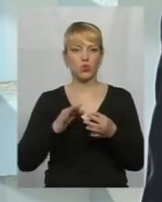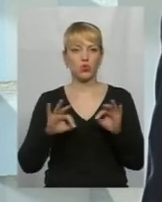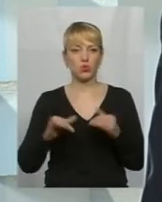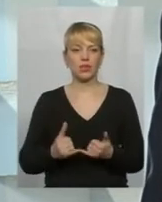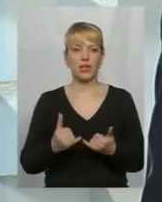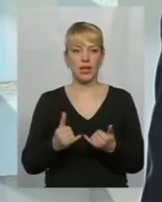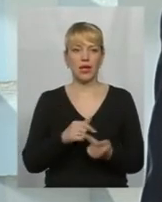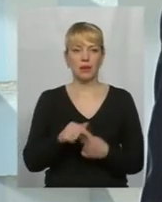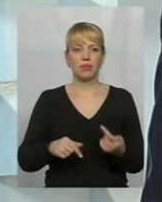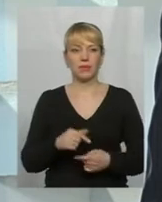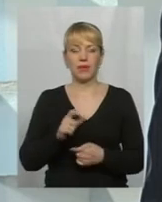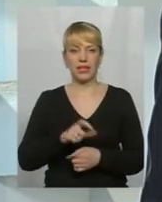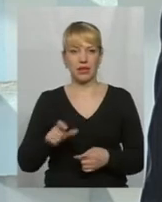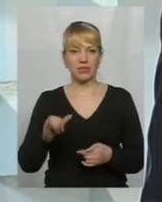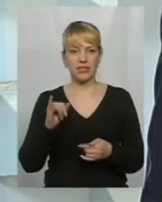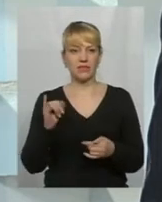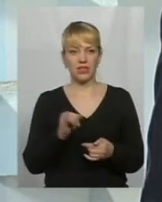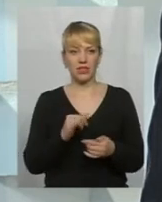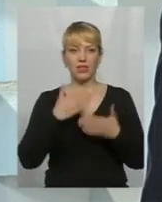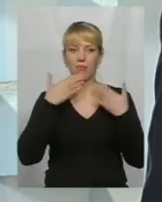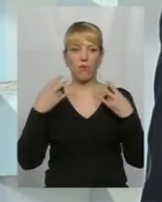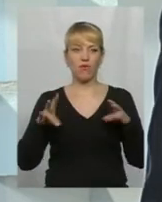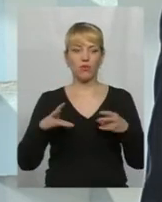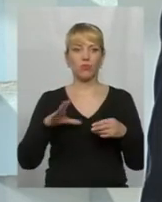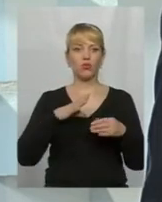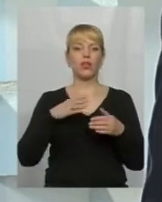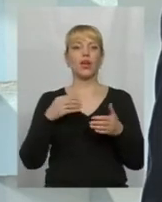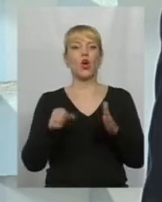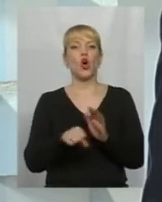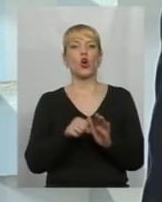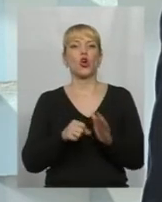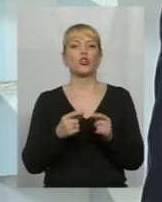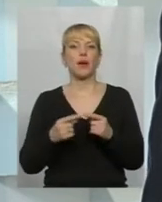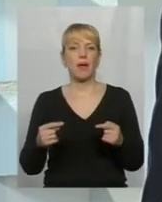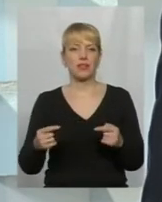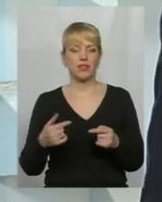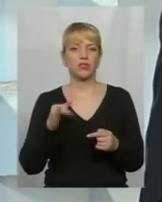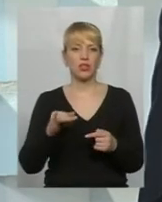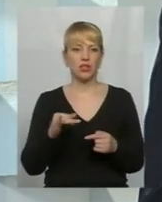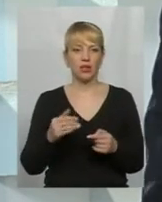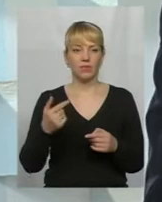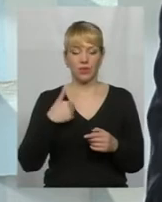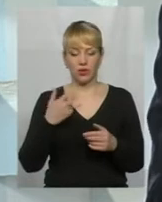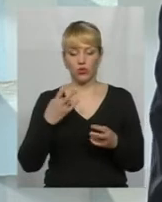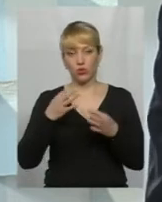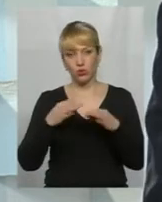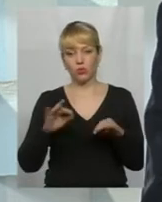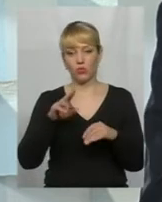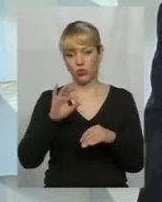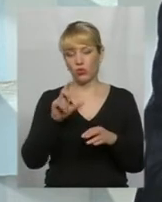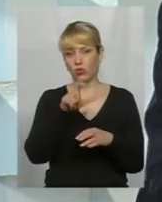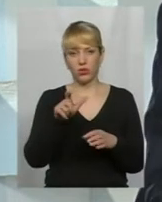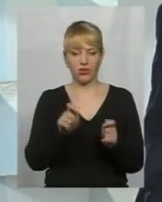підприємця, і не має бути контрабанди. Коли ці ставки будуть доступні, тоді людина буде йти і відкрито